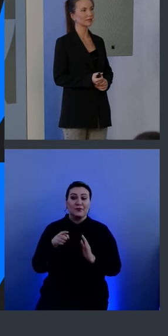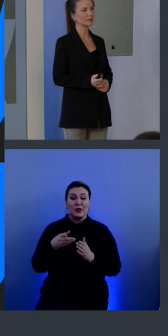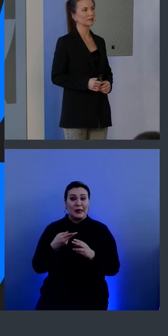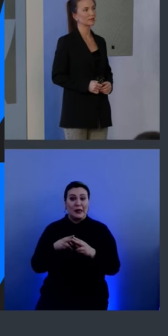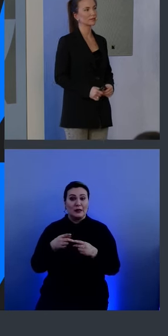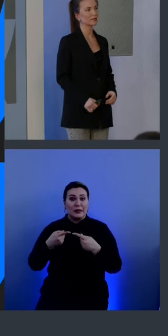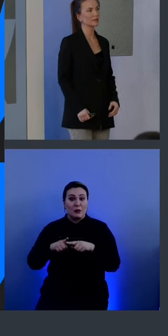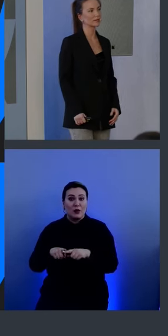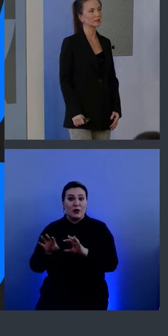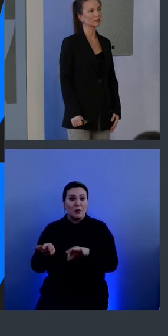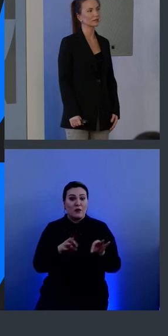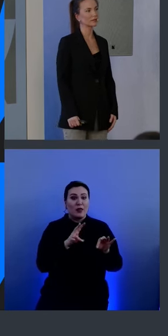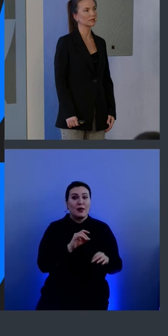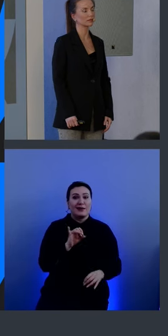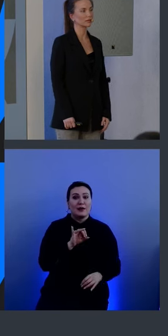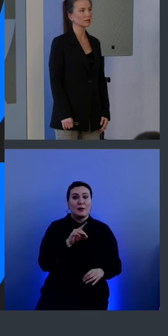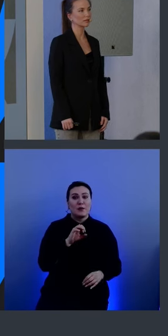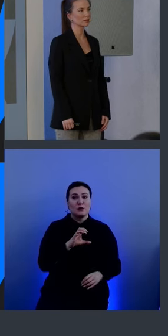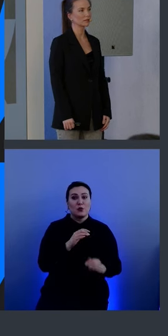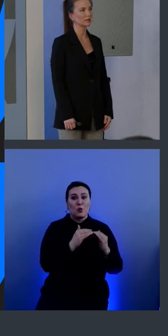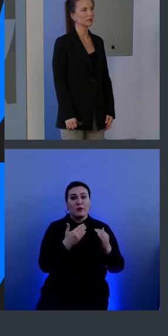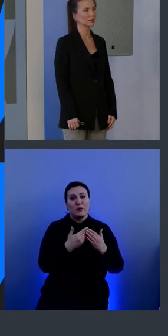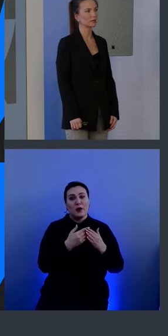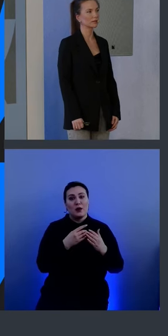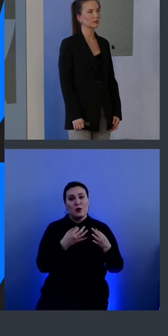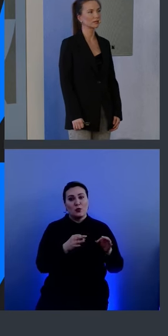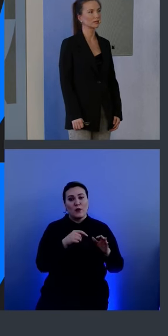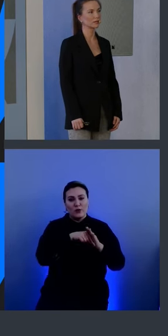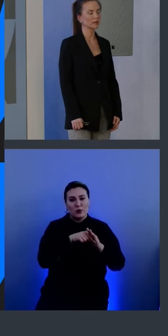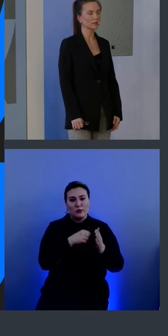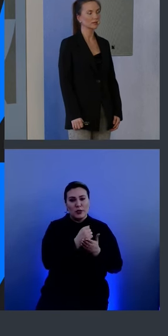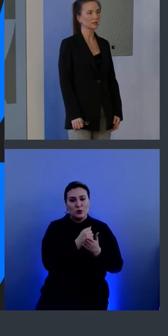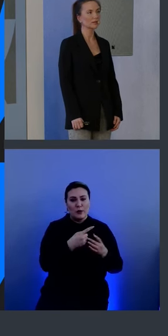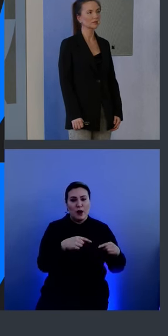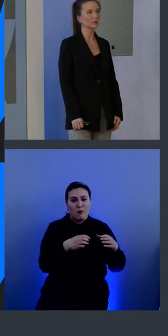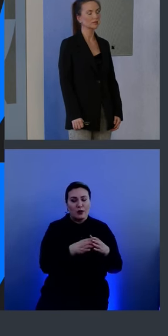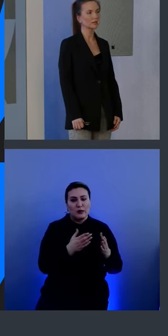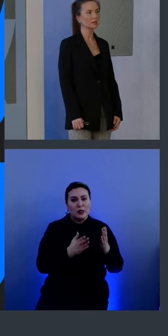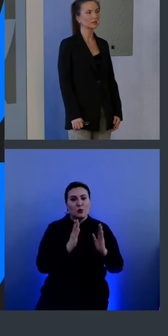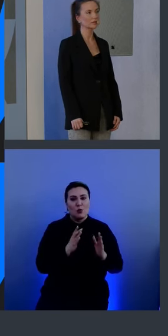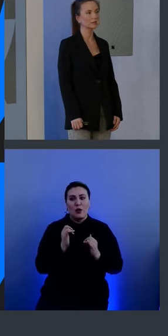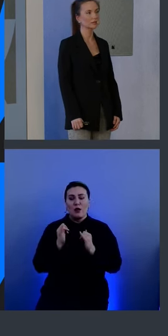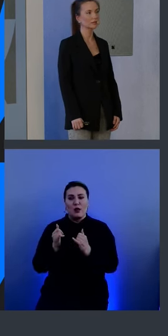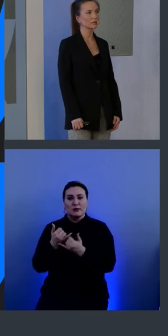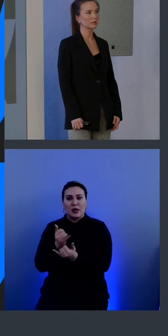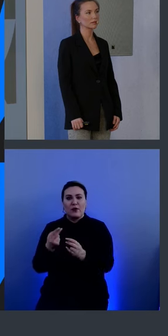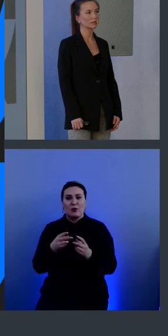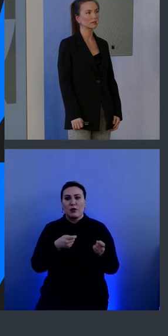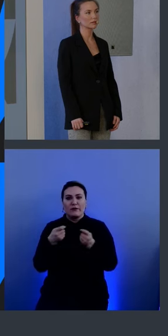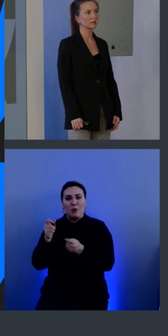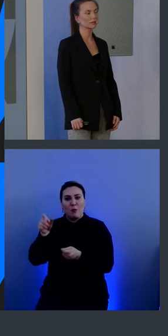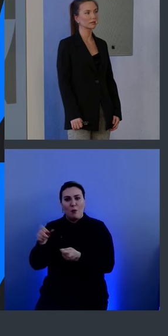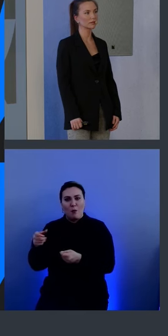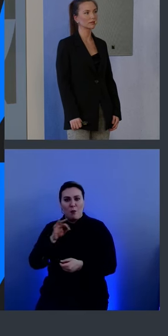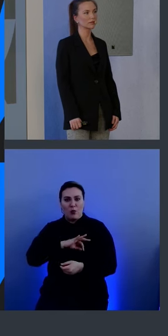она имплементирована на enterprise уровне, например, для доступа к внутренним ресурсам компании? Или же это только для вот сервисов, которые поставляются пользователям,